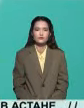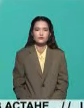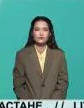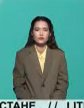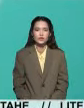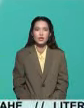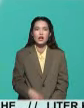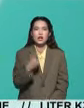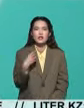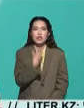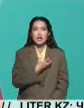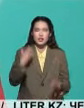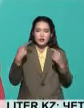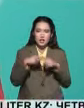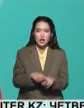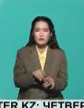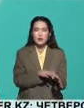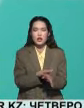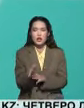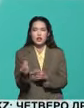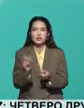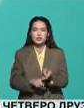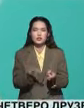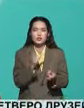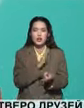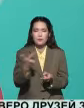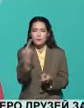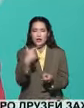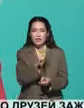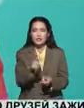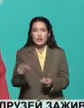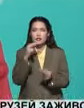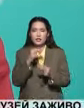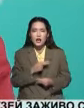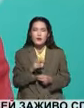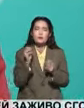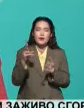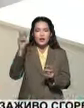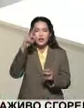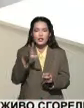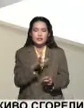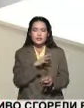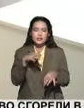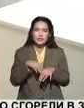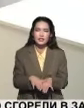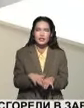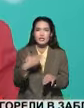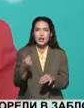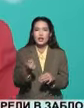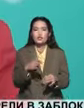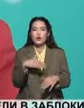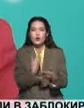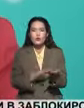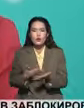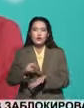Одна из причин, почему проект «Кококтох Кумек» пользуется спросом среди граждан, заключается в том, что, как известно, если пойти к любому юристу за консультацией, то